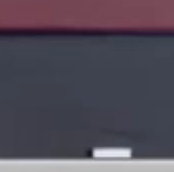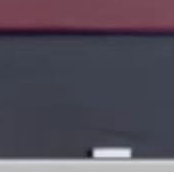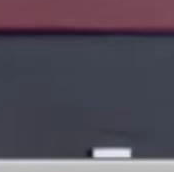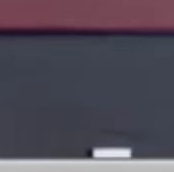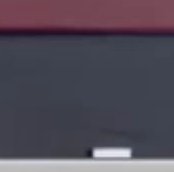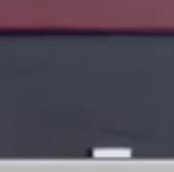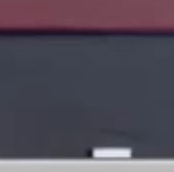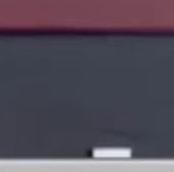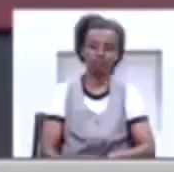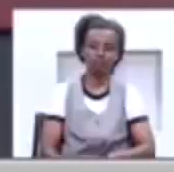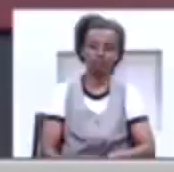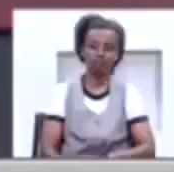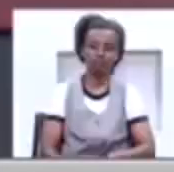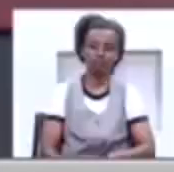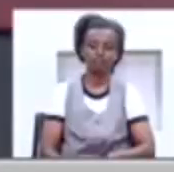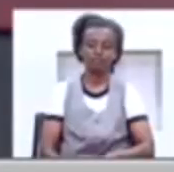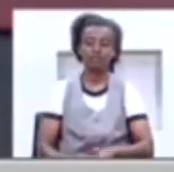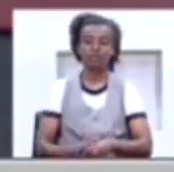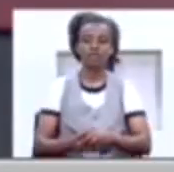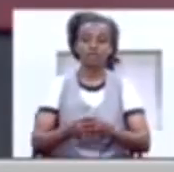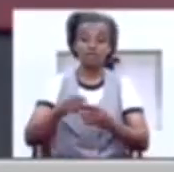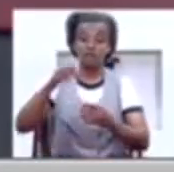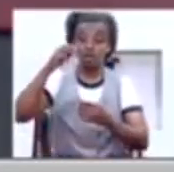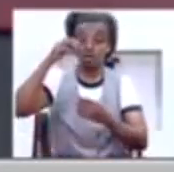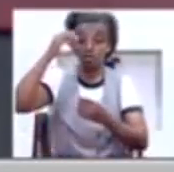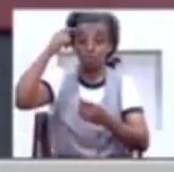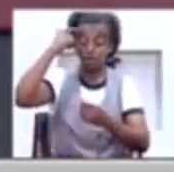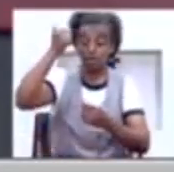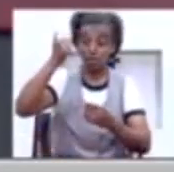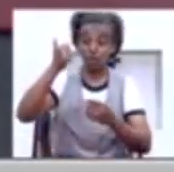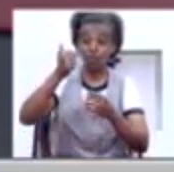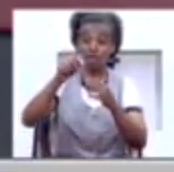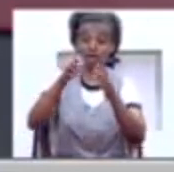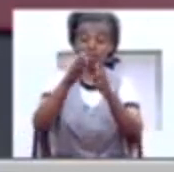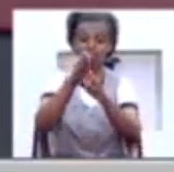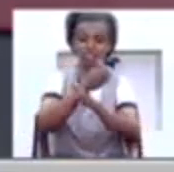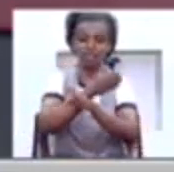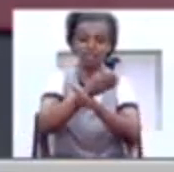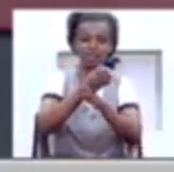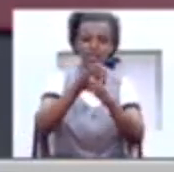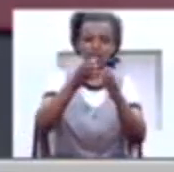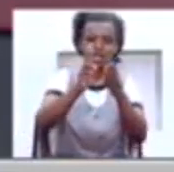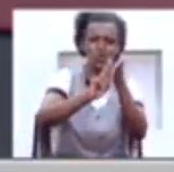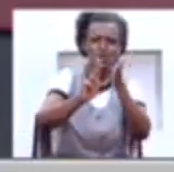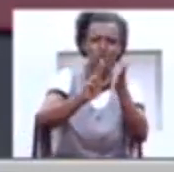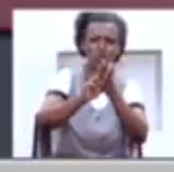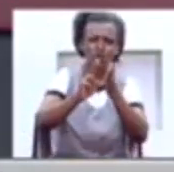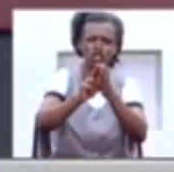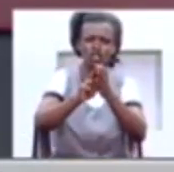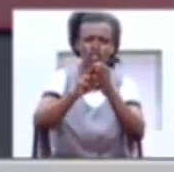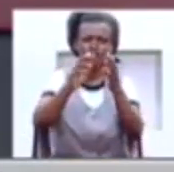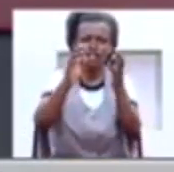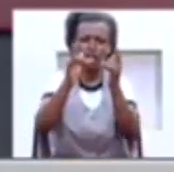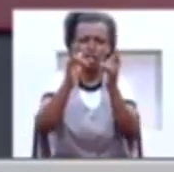1959 yego ngo turumva ko turi muri politique Gitera nanone nk'umuyobozi w'ishyaka rya Prosoma akoresha mitingi ibutare